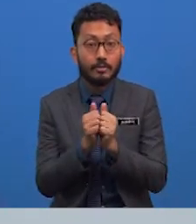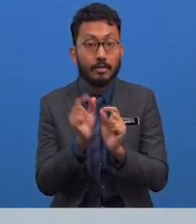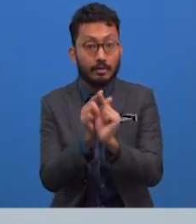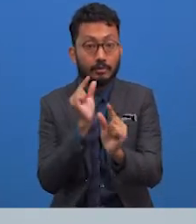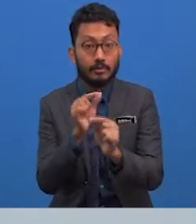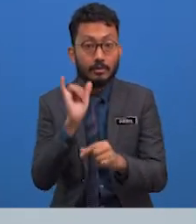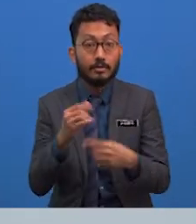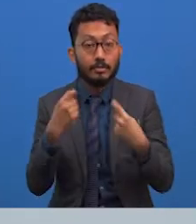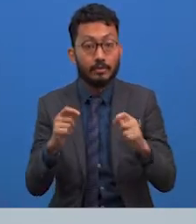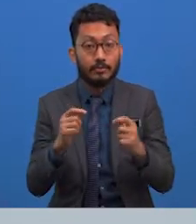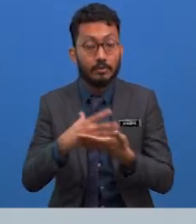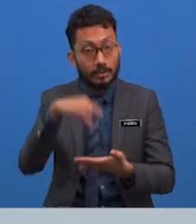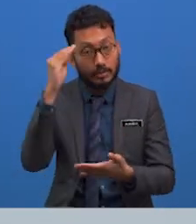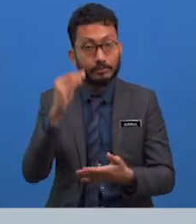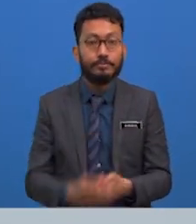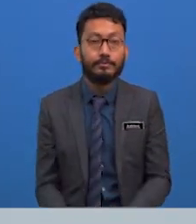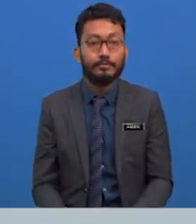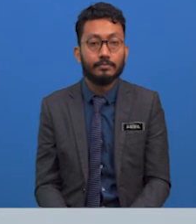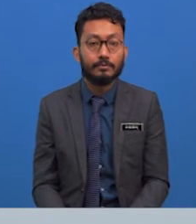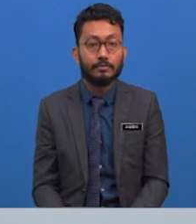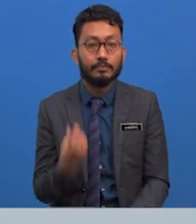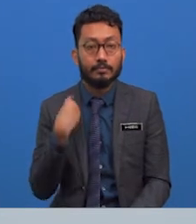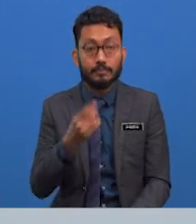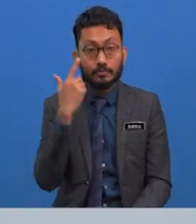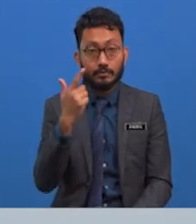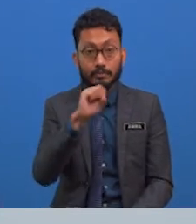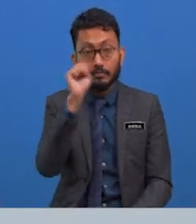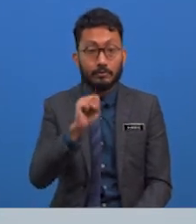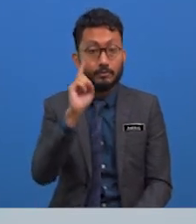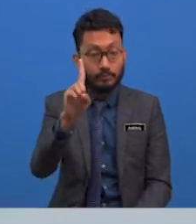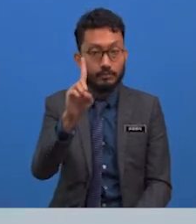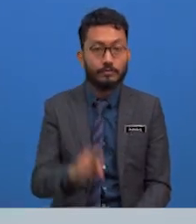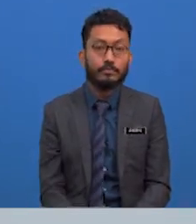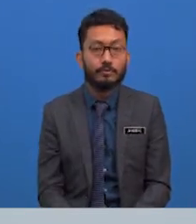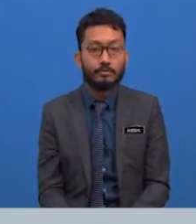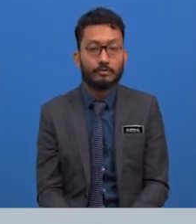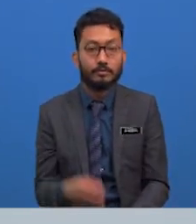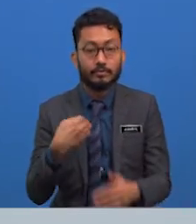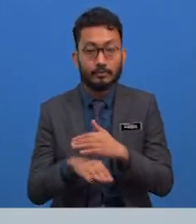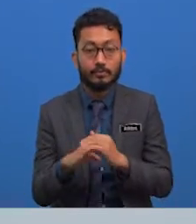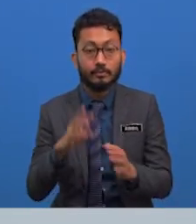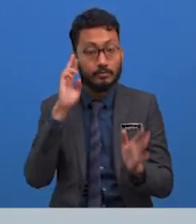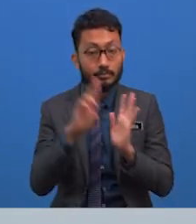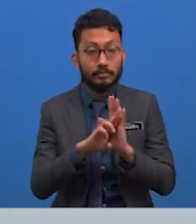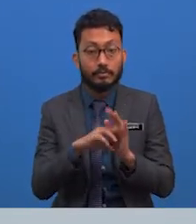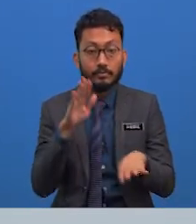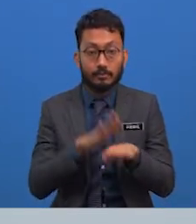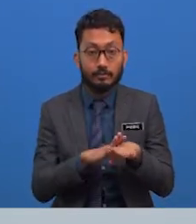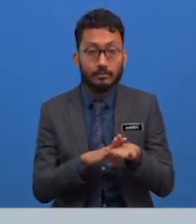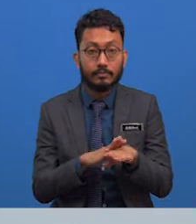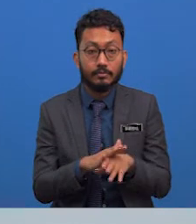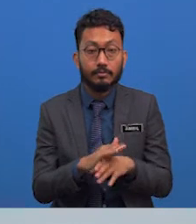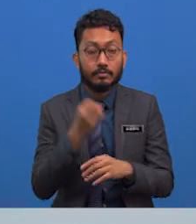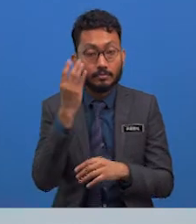yang telah dipelajari. Kita lihat soalan 1. Dalam rajah di atas,